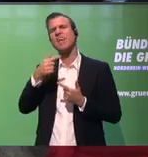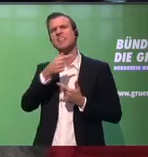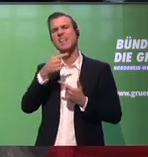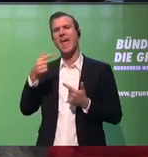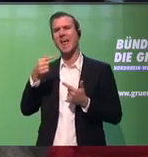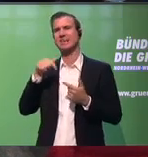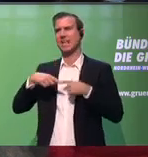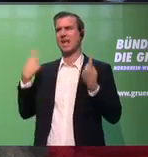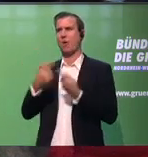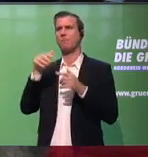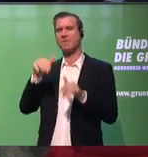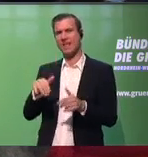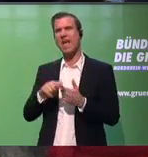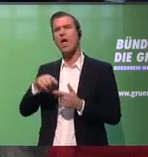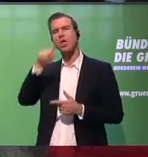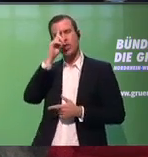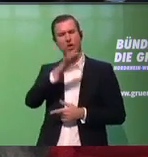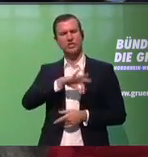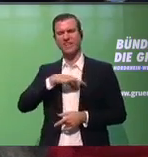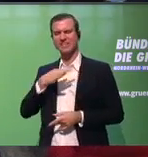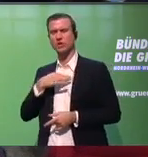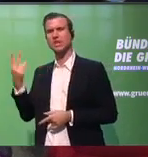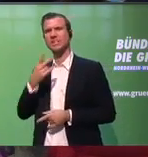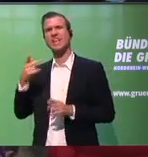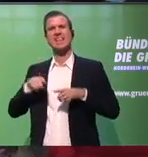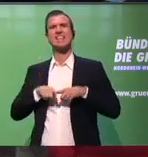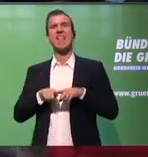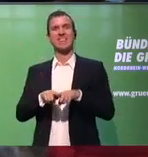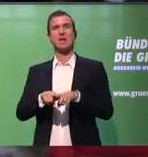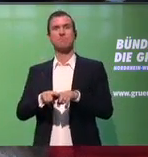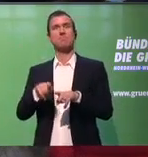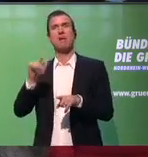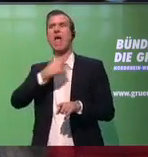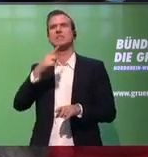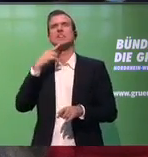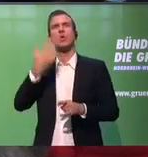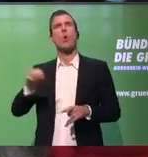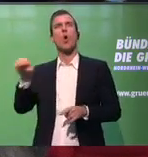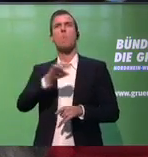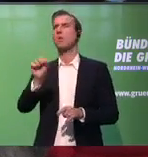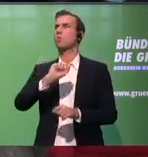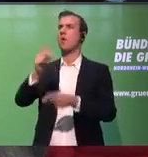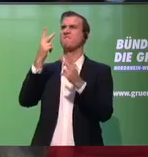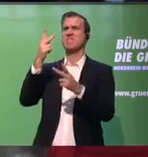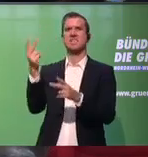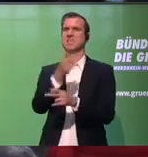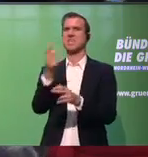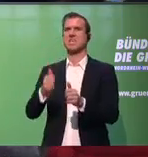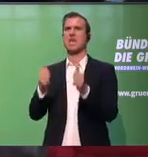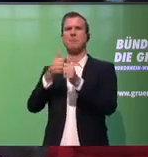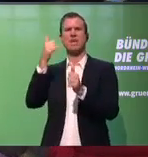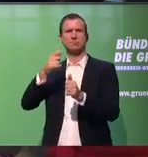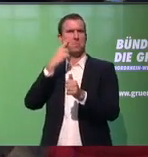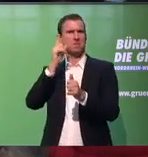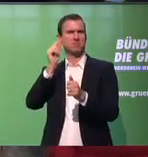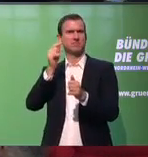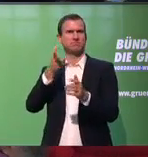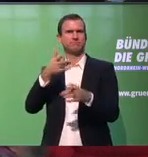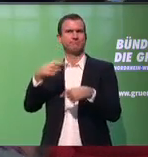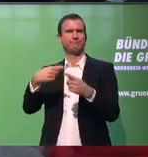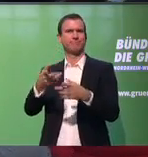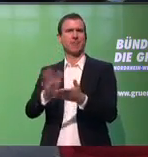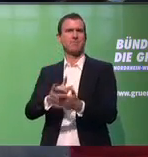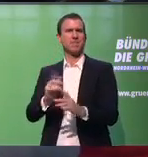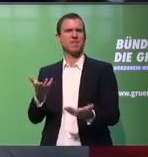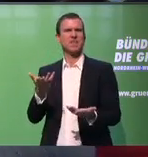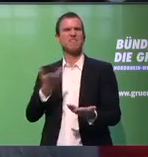hier aus dem Raum. Das deutsch-französische Tandem gilt als entscheidend in der EU. Derzeit funktioniert es nicht. Die Frage ist, was können wir dagegen